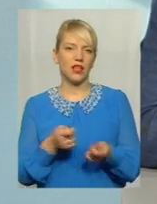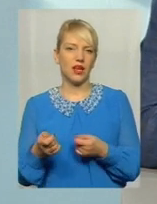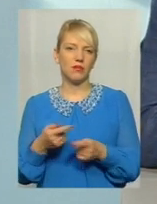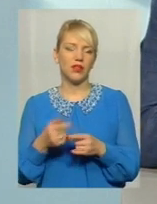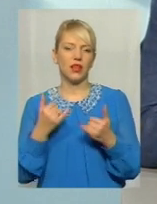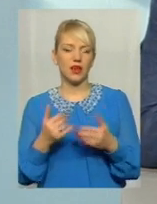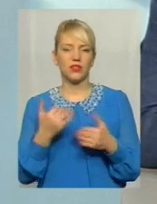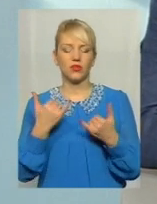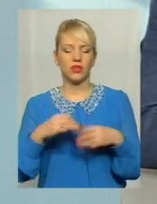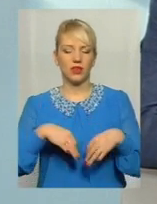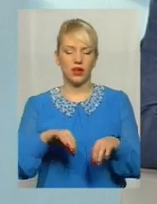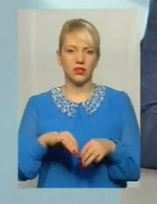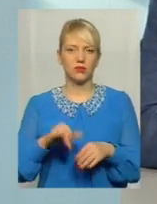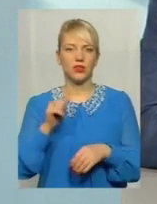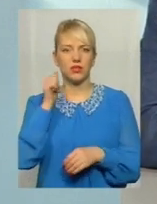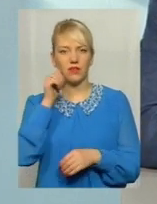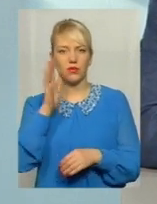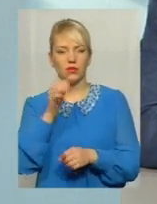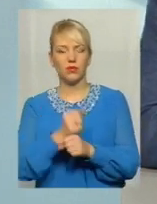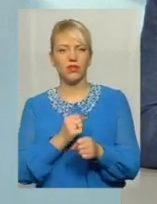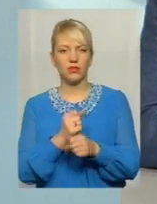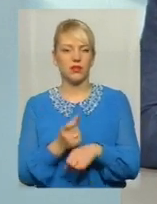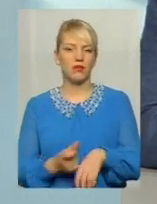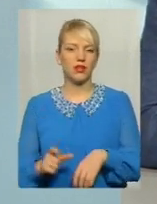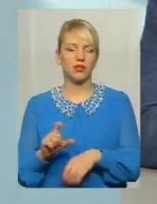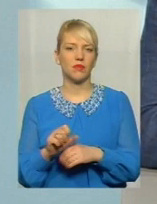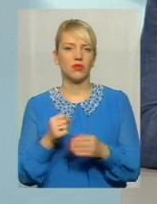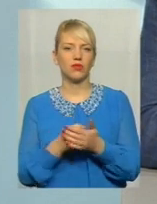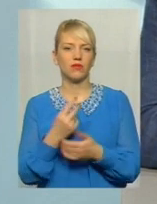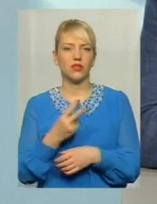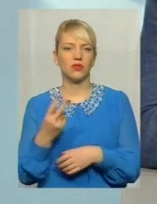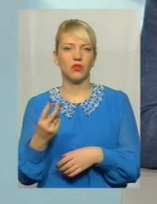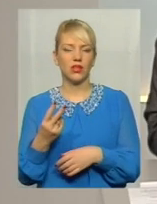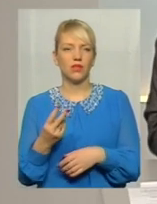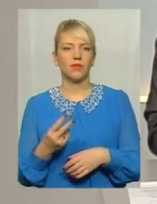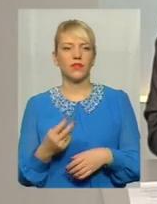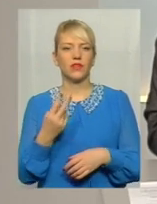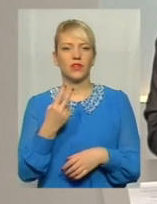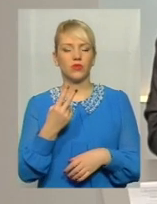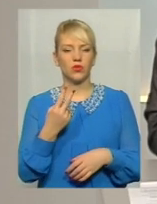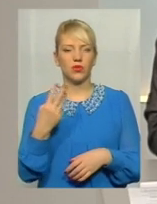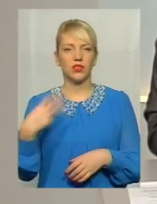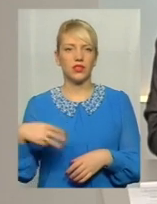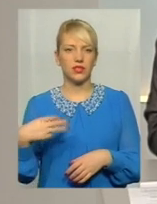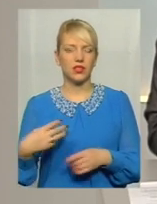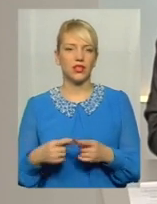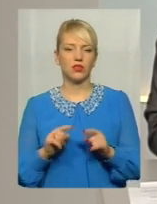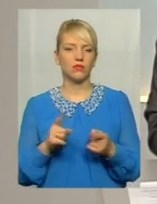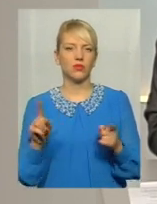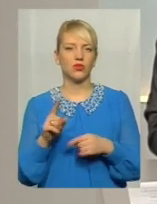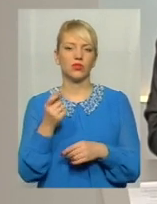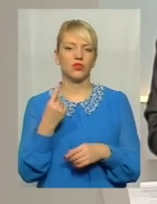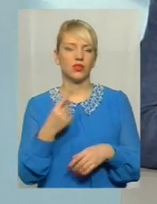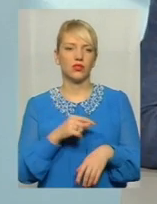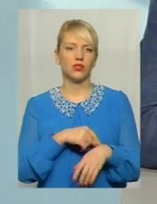і завтра транспорт буде працювати максимально до 22:30, тому що з